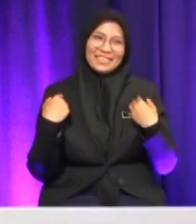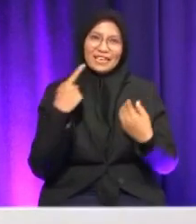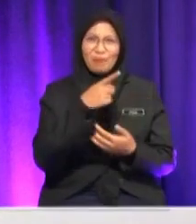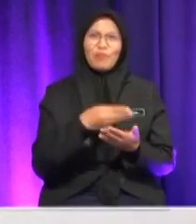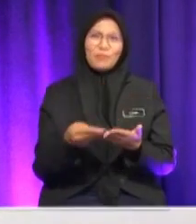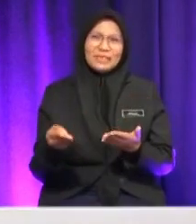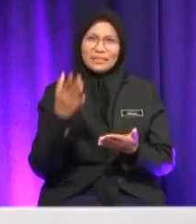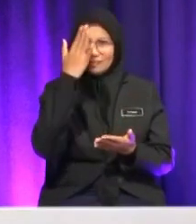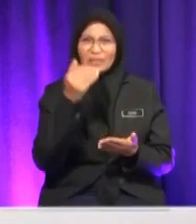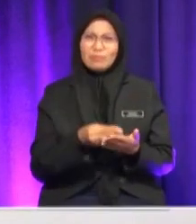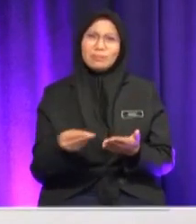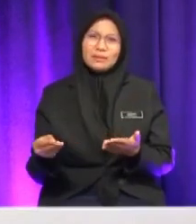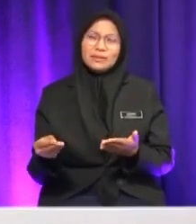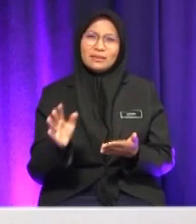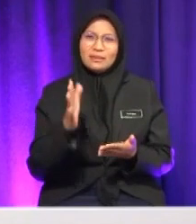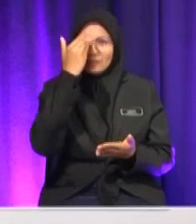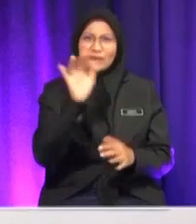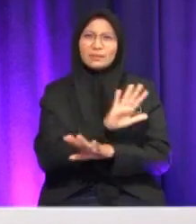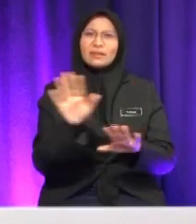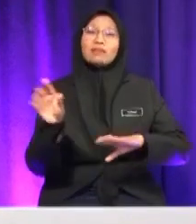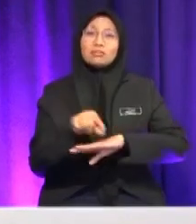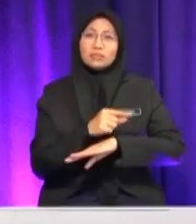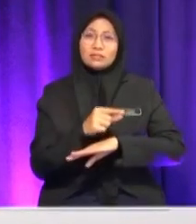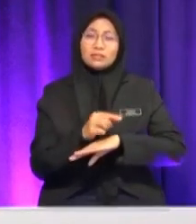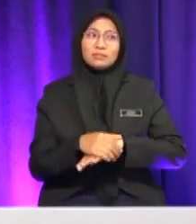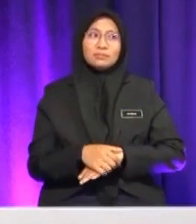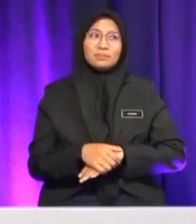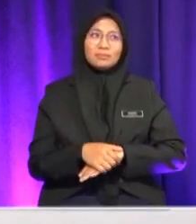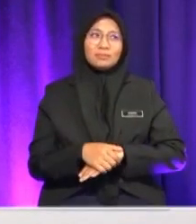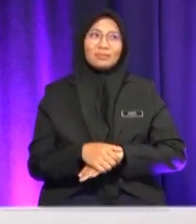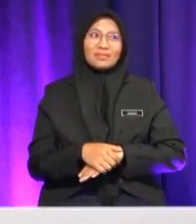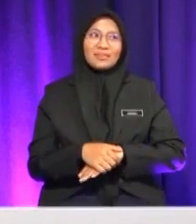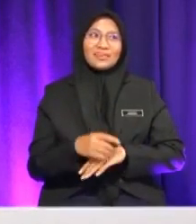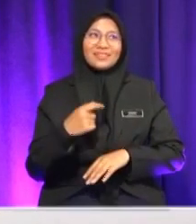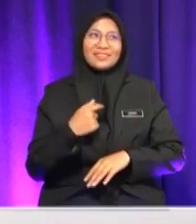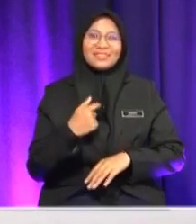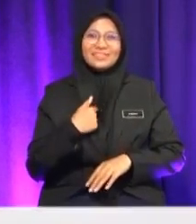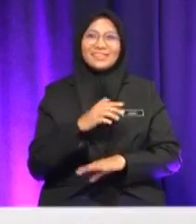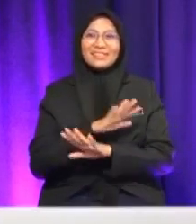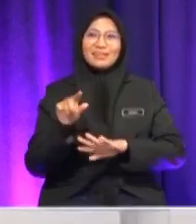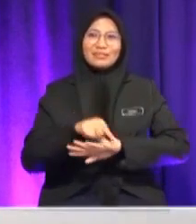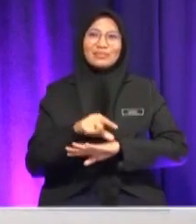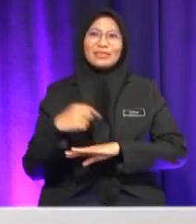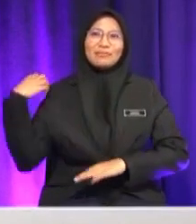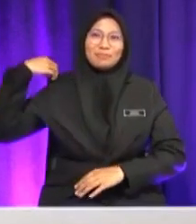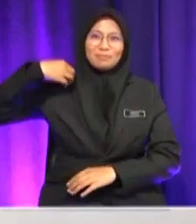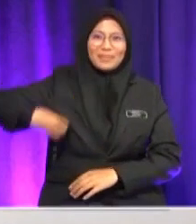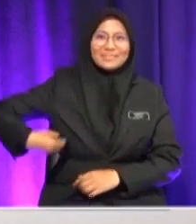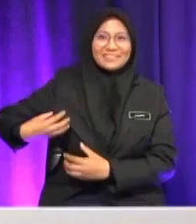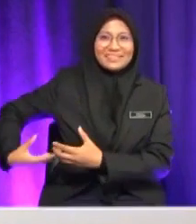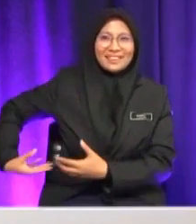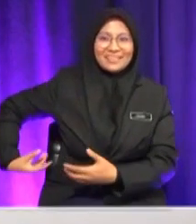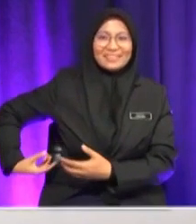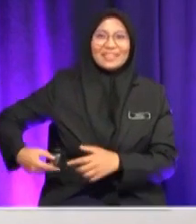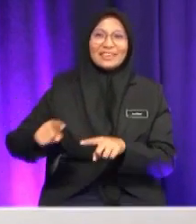beli dan kenapa Pritika tak gunakan? Okey, saya seorang yang tak gunakan beg tangan, tapi disebabkan dia nampak cantik